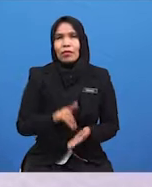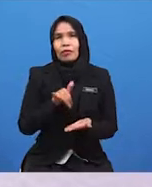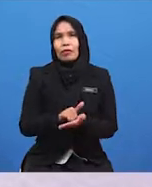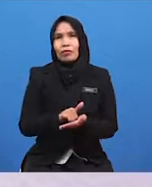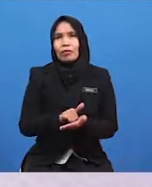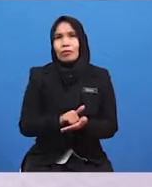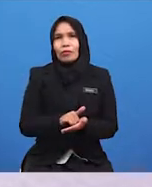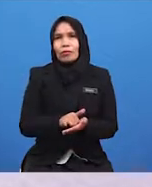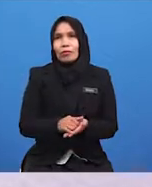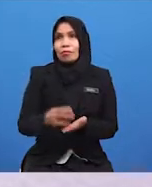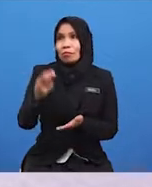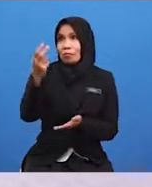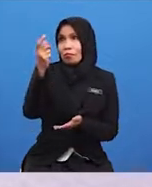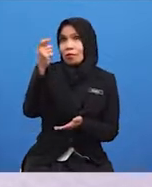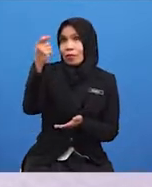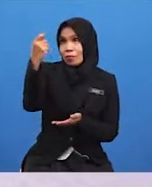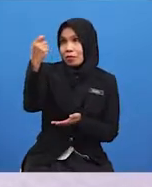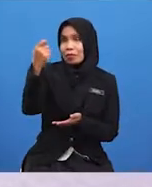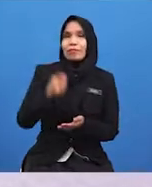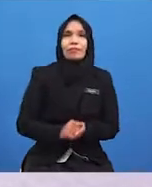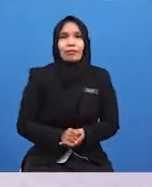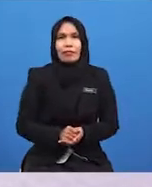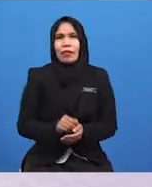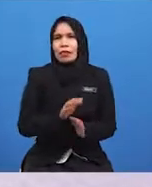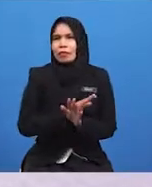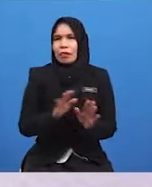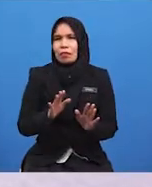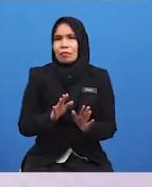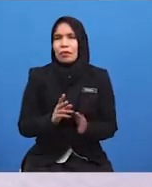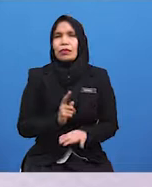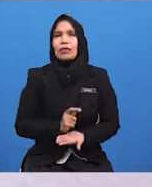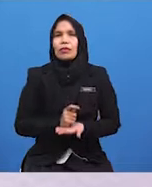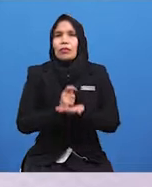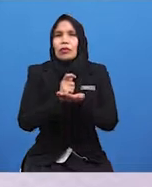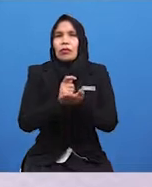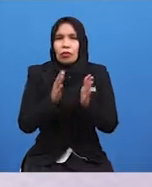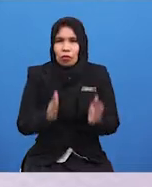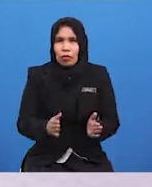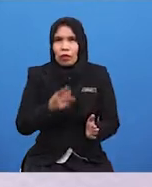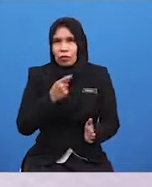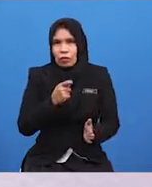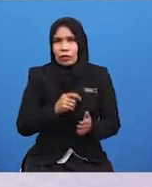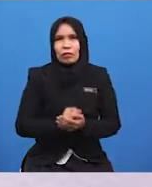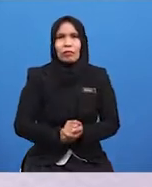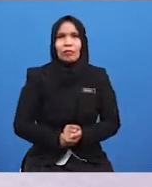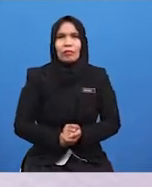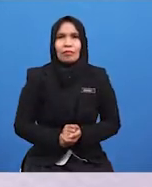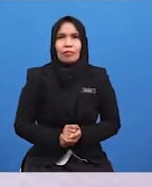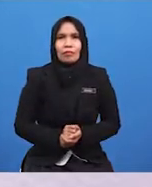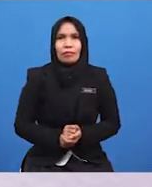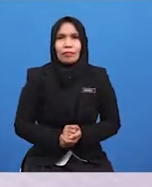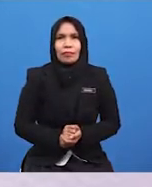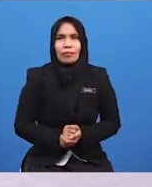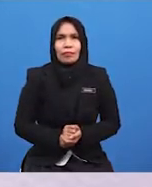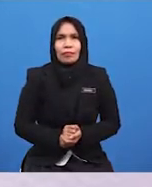atau selfie tanpa menghiraukan orang tua yang bersebelahan dengan